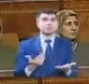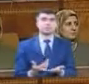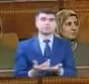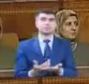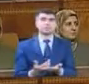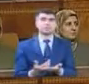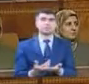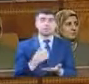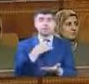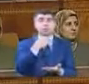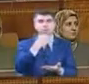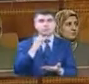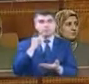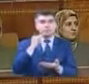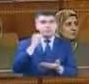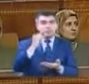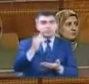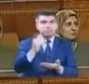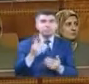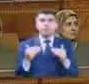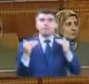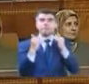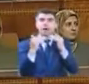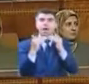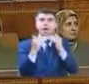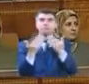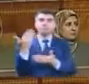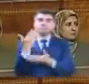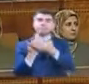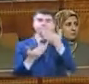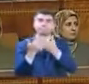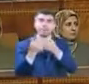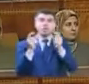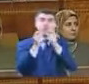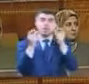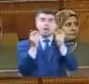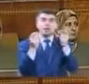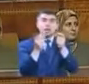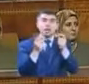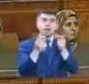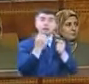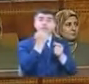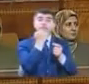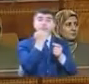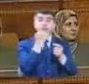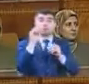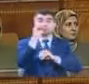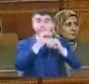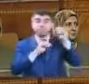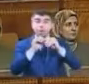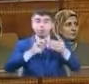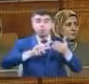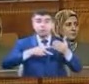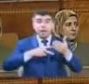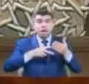لابد من متابعة الأمر حتى يحل بشكل جذري ومحاسبة الشركة على الاختلالات اللي تلاحظت في قراءة